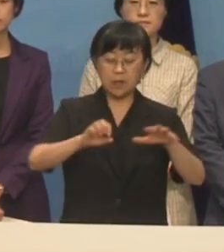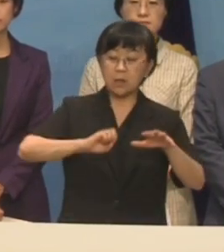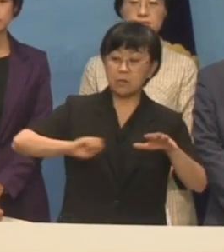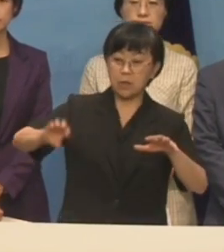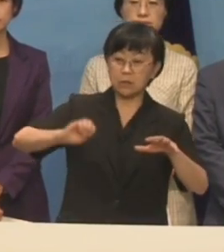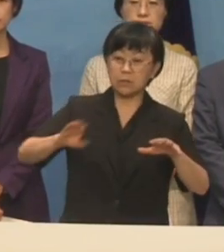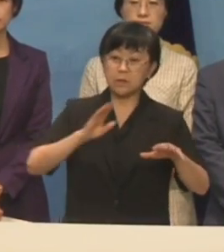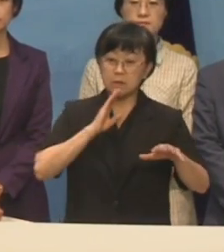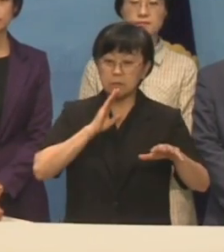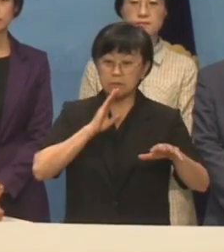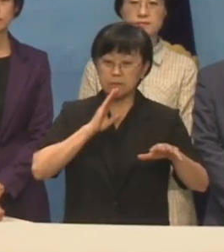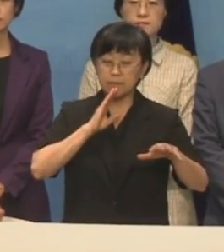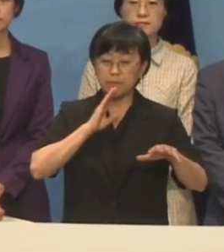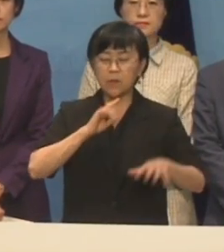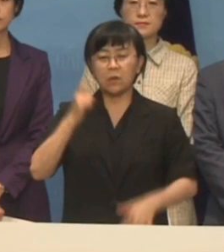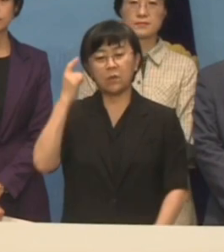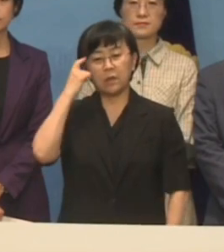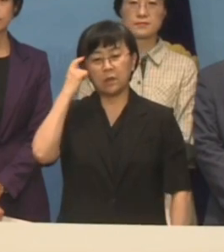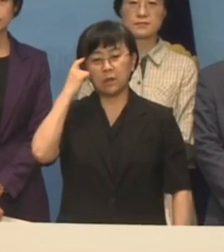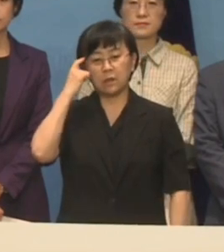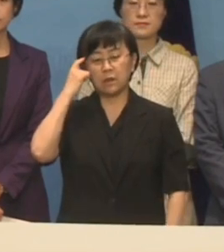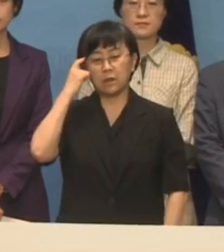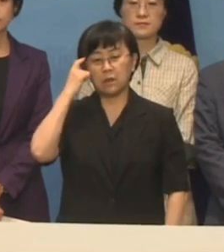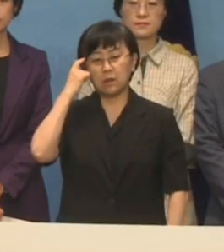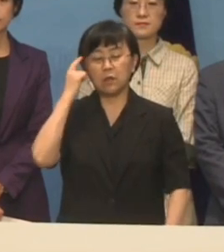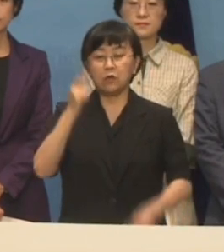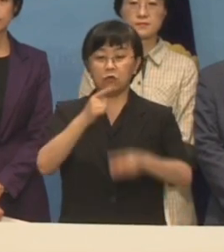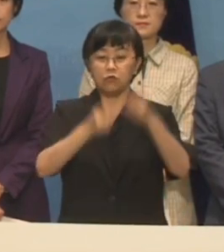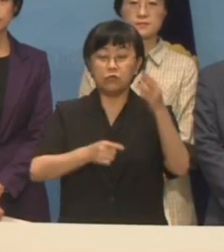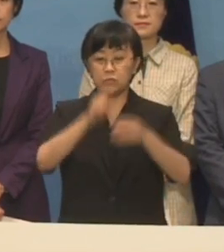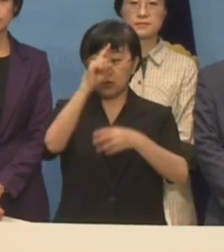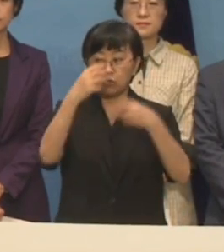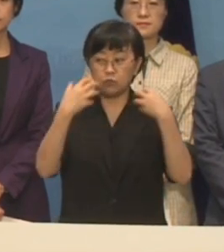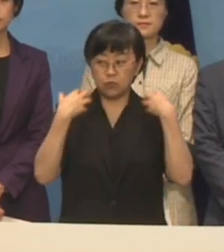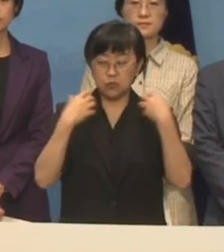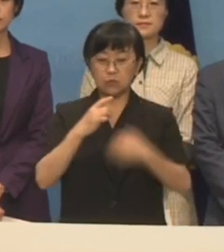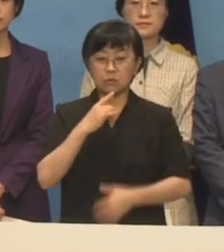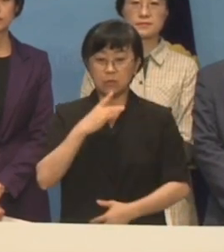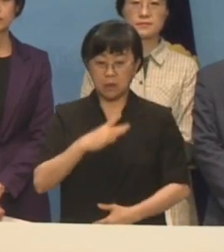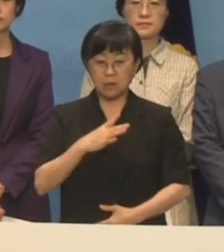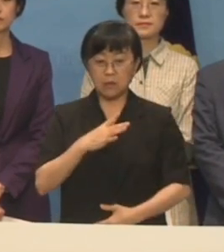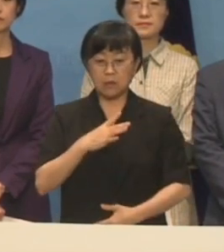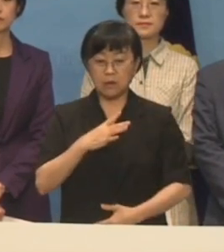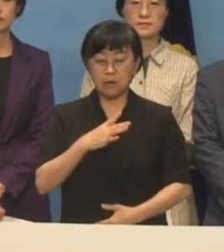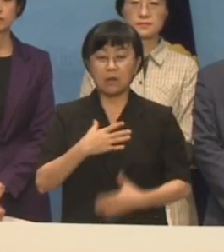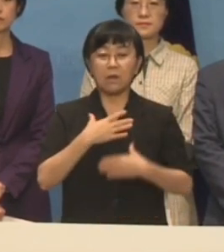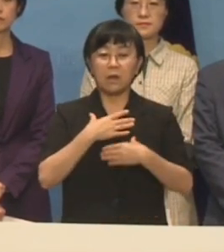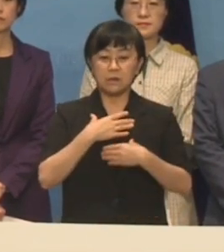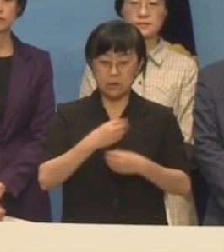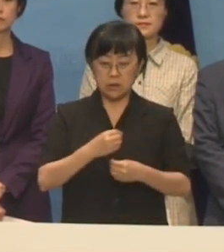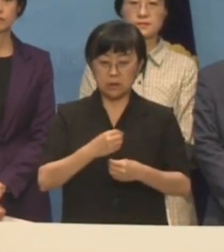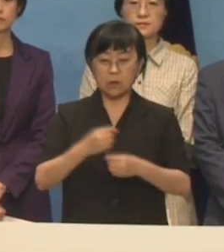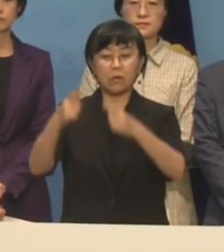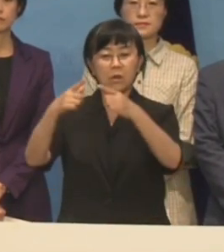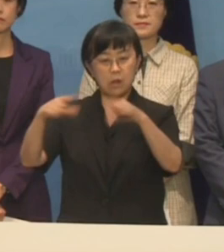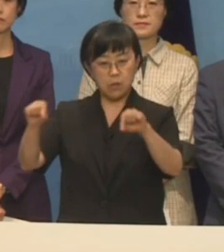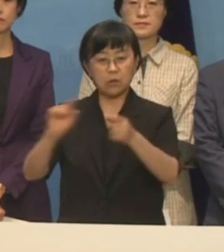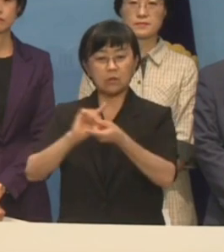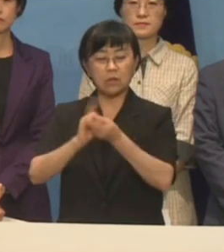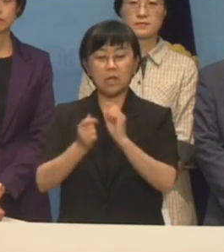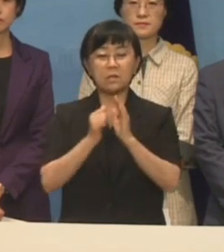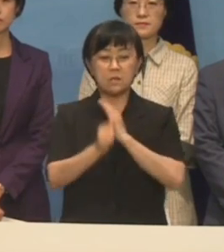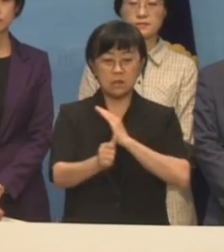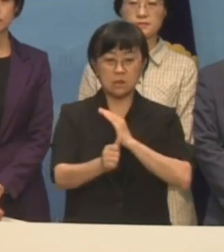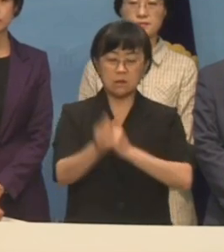방류하고 있는데 어째서인지 유독 윤석열 정부만은 안전하다고 일본을